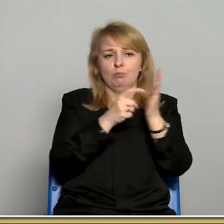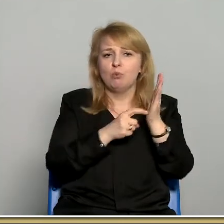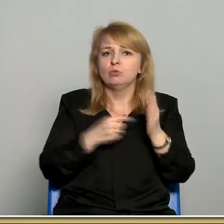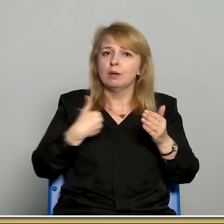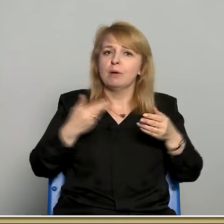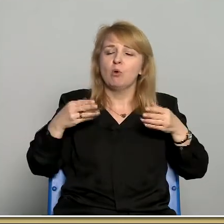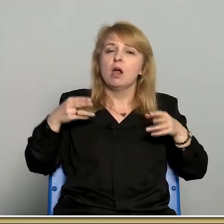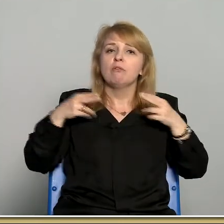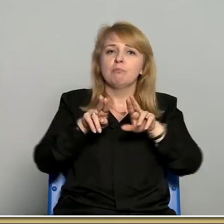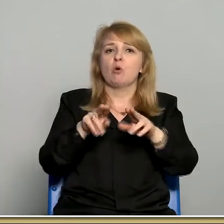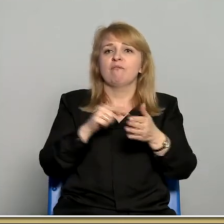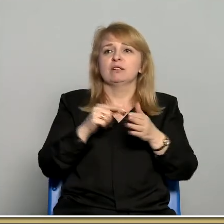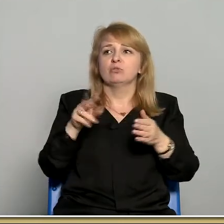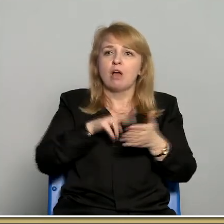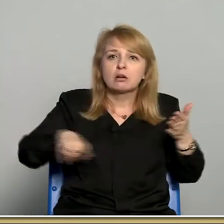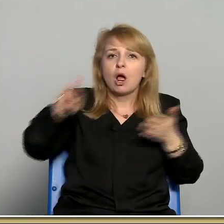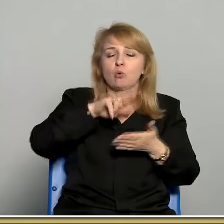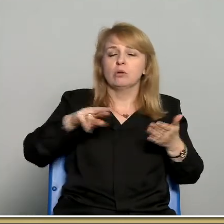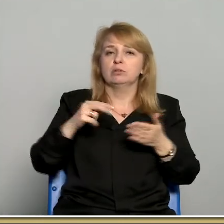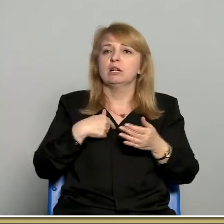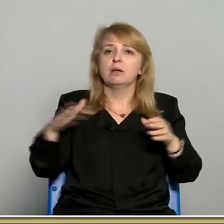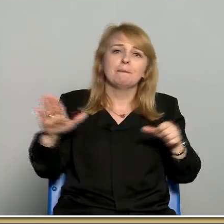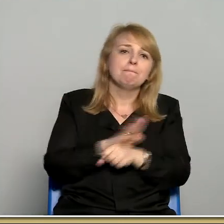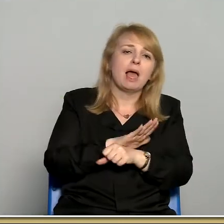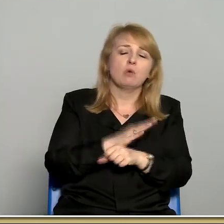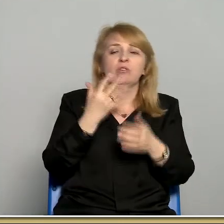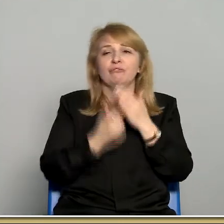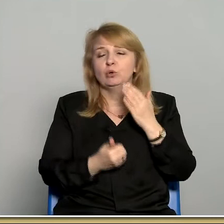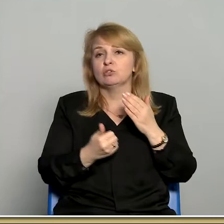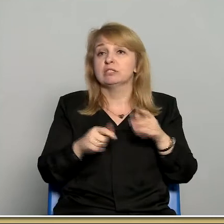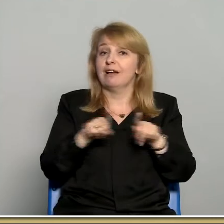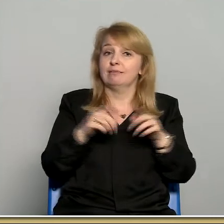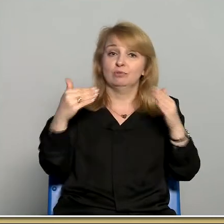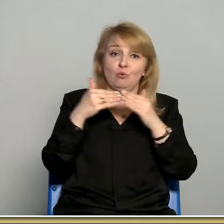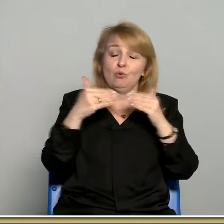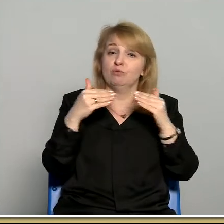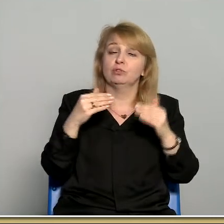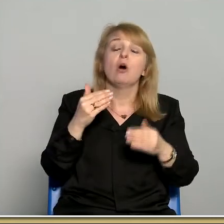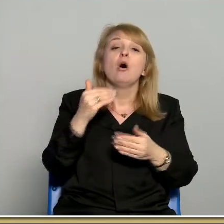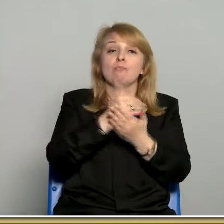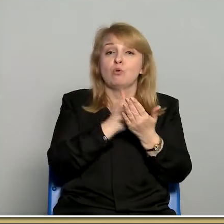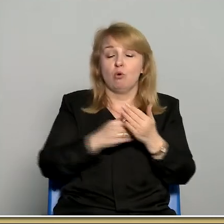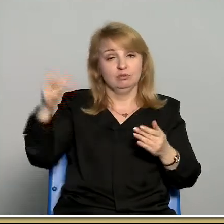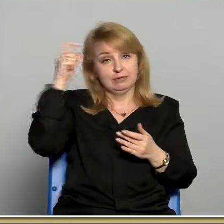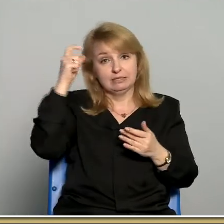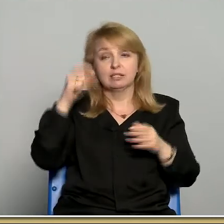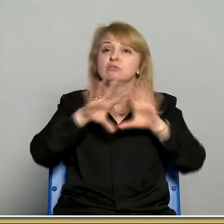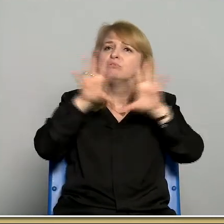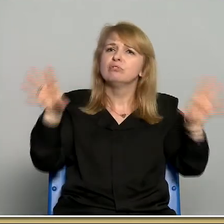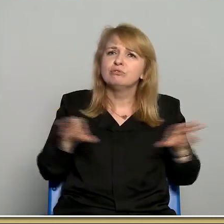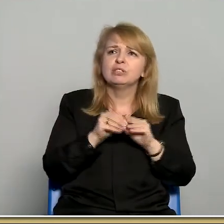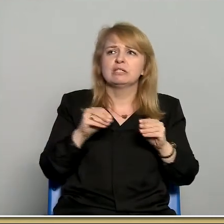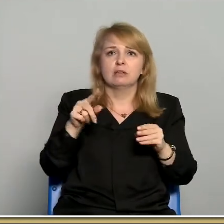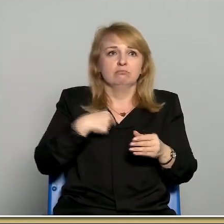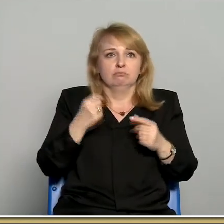wdrażane regionalnie, ale tak naprawdę program był programem centralnym. Wtedy dla wszystkich nas były to zagadnienia całkowicie